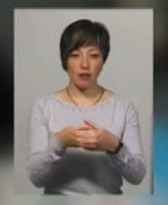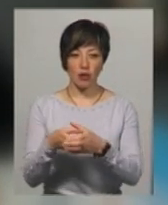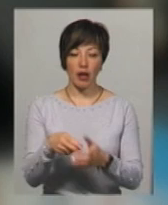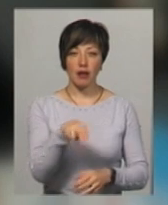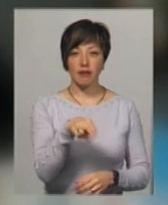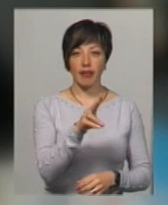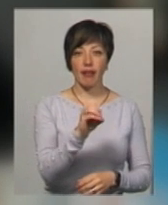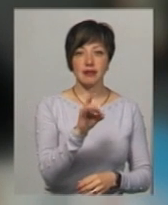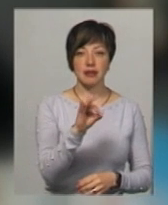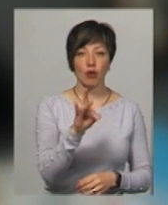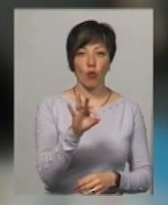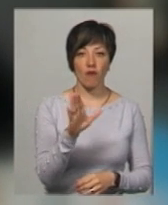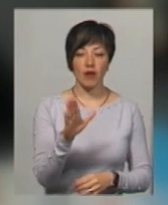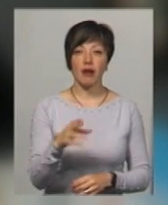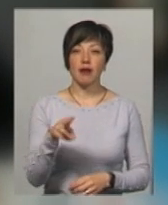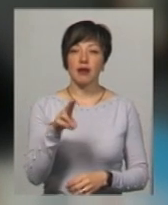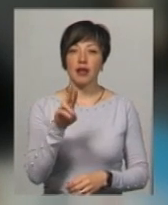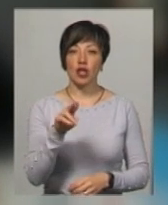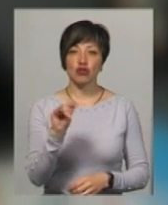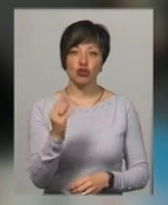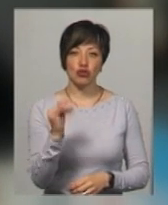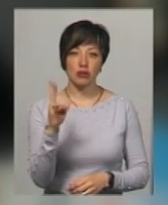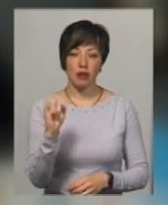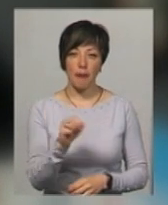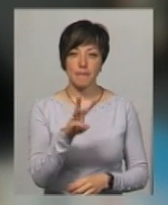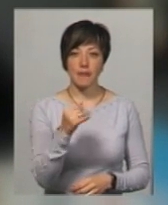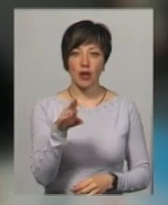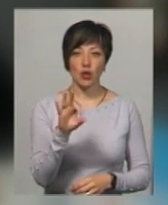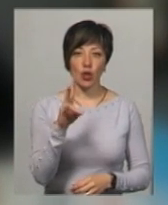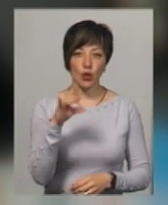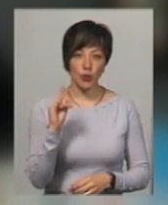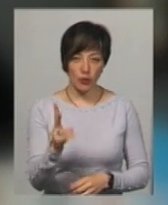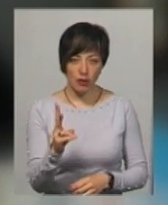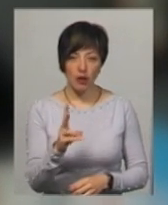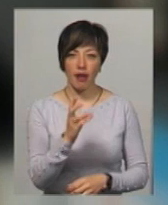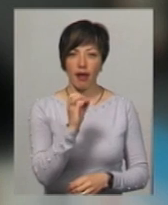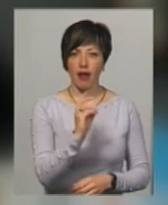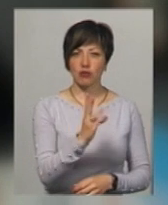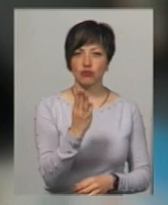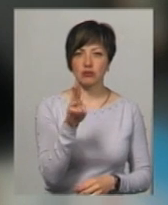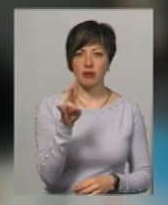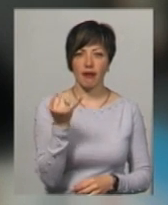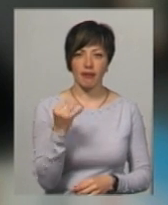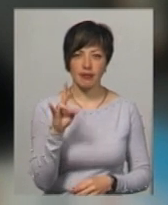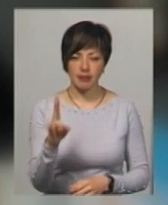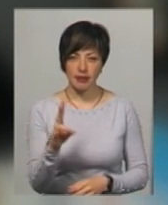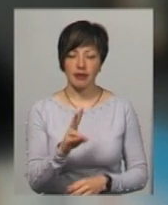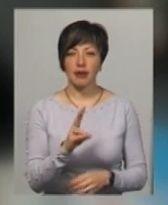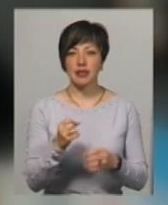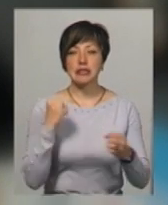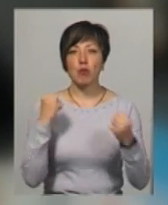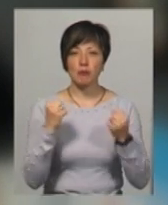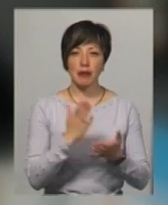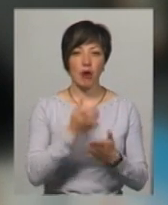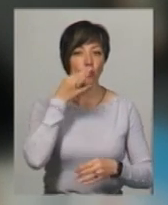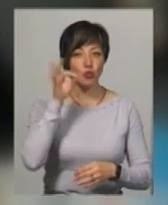Давид Нестеров, Дарія Янчишина, Даніїл Майданюк, Яромир Екштайн та Даніїл Баблунюк. Спортсмени, які